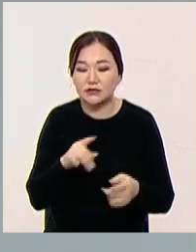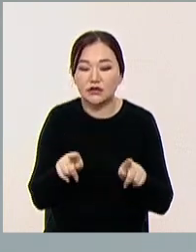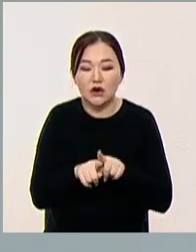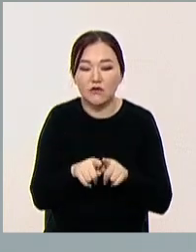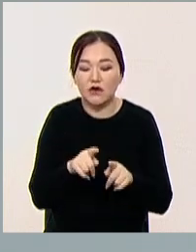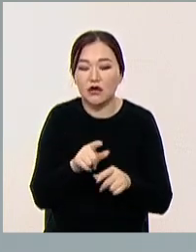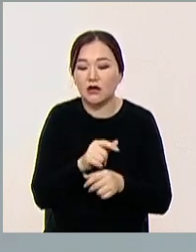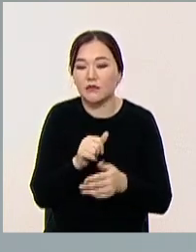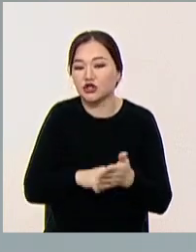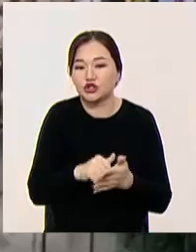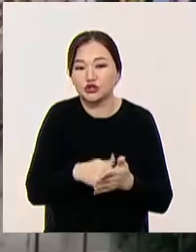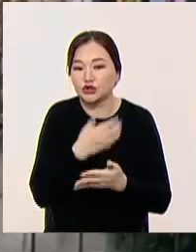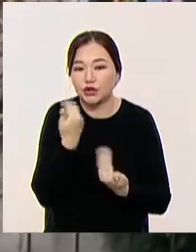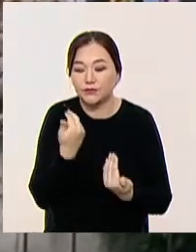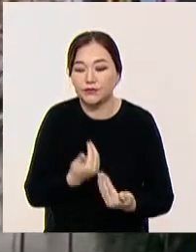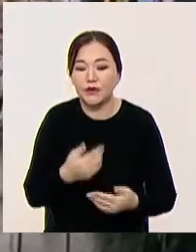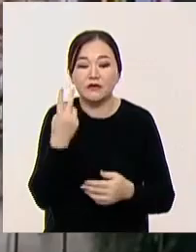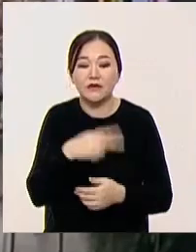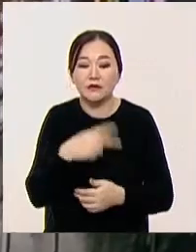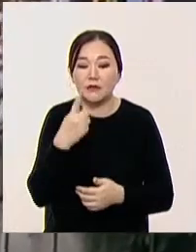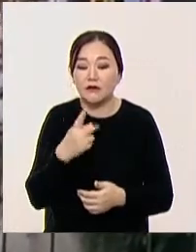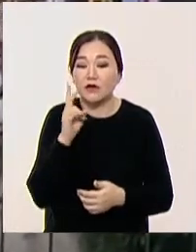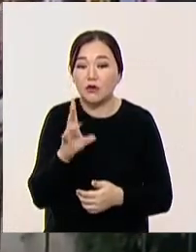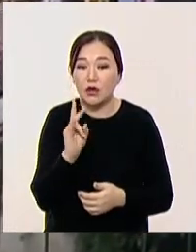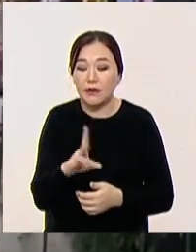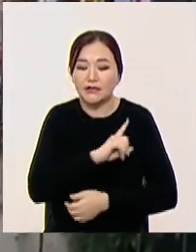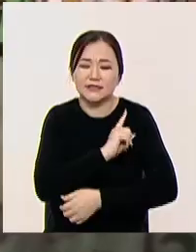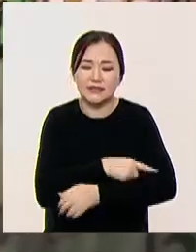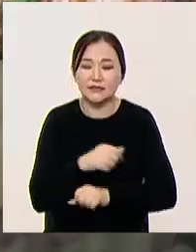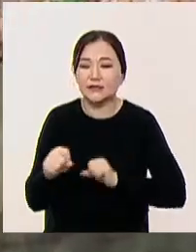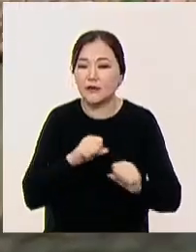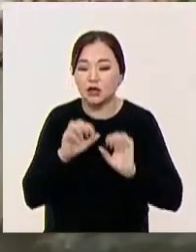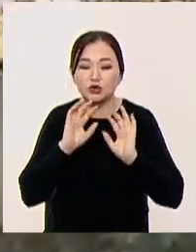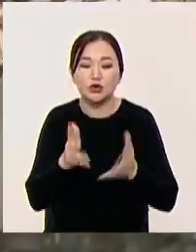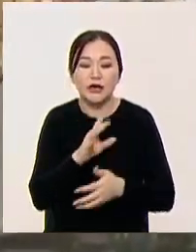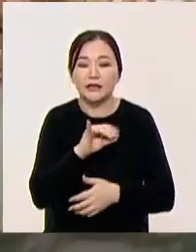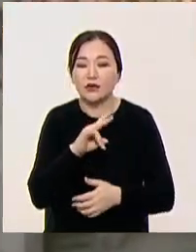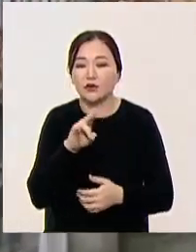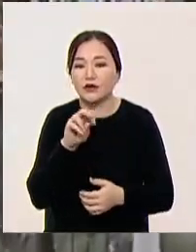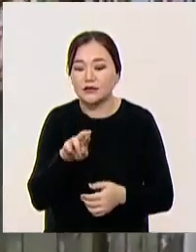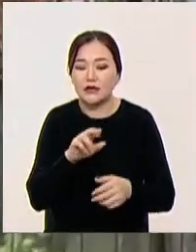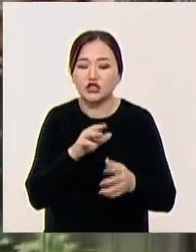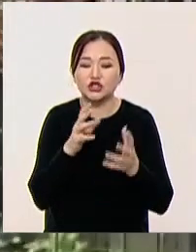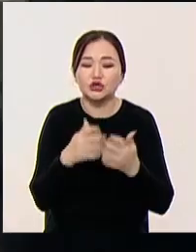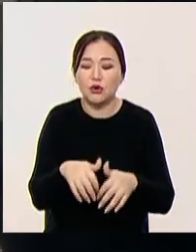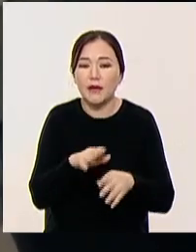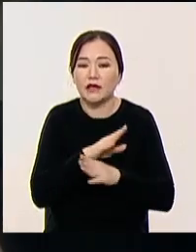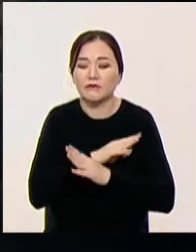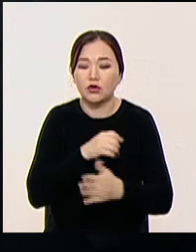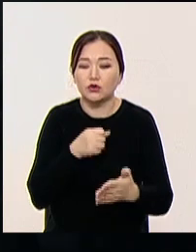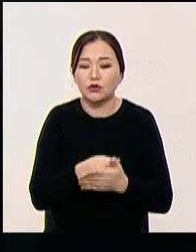такого основания нет. 21 ноября сильное землетрясение произошло в Индонезии. Число погибших возросло